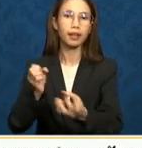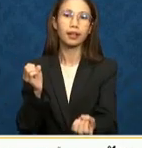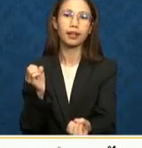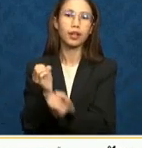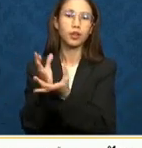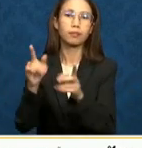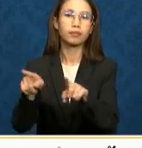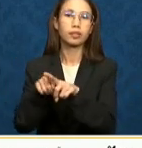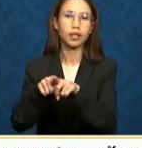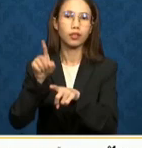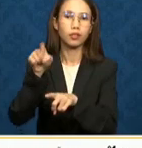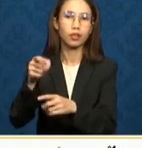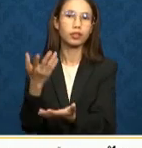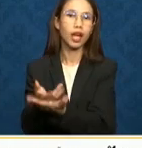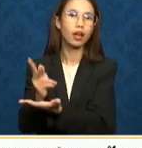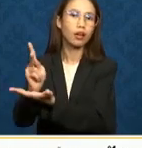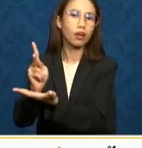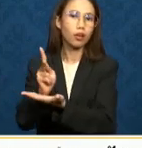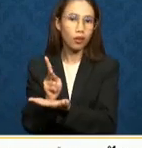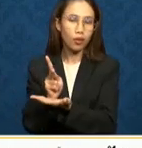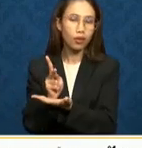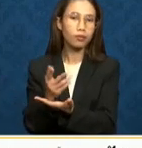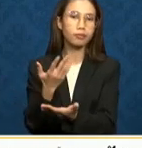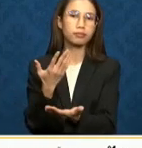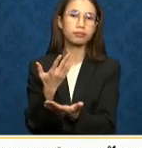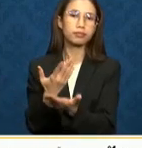องกู้หนี้มานะเพื่อใช้เป็น